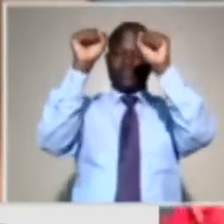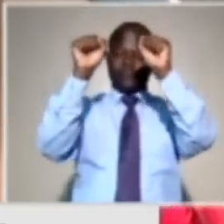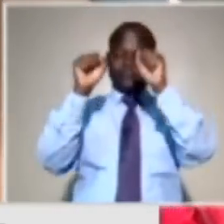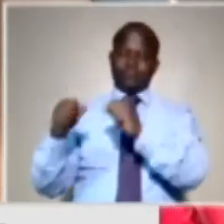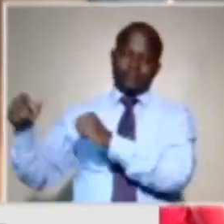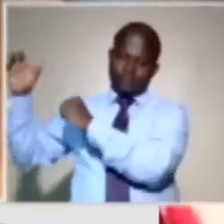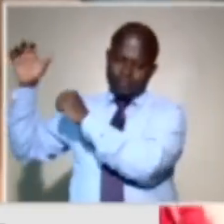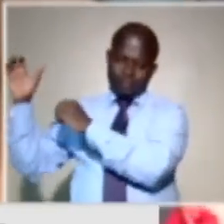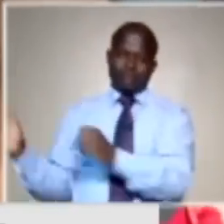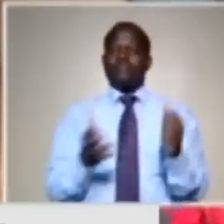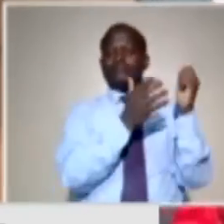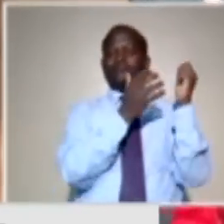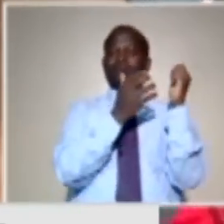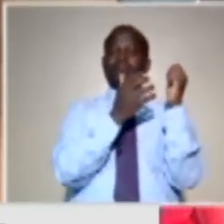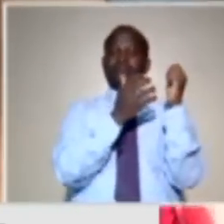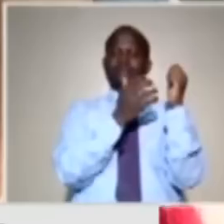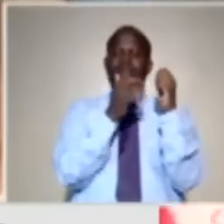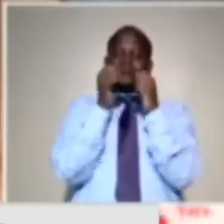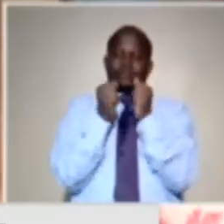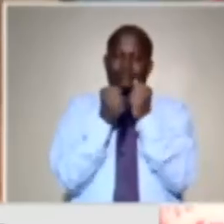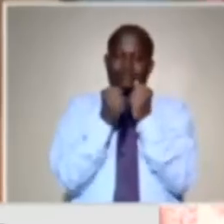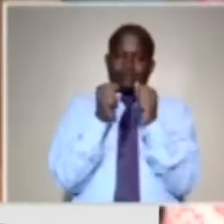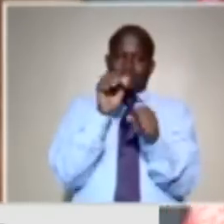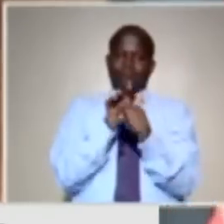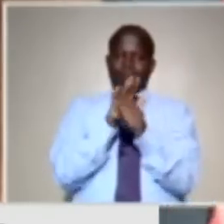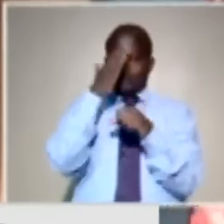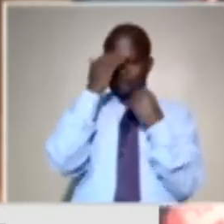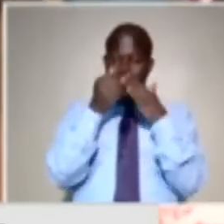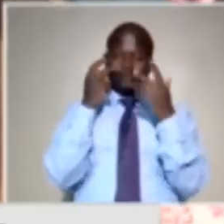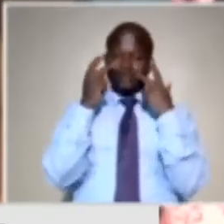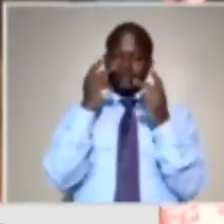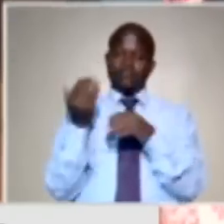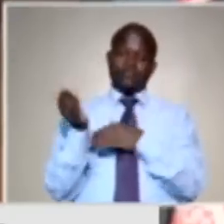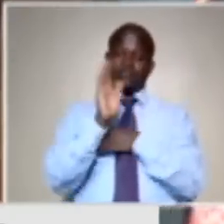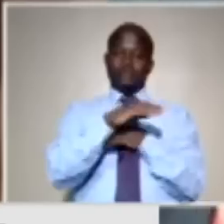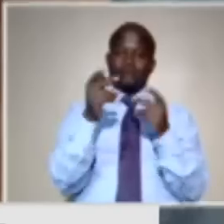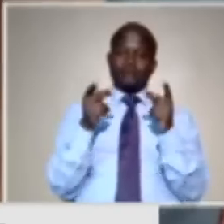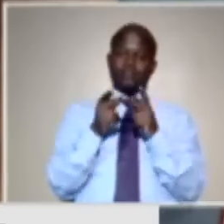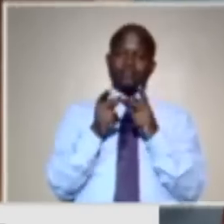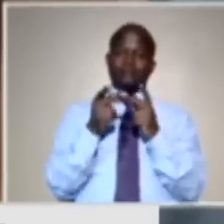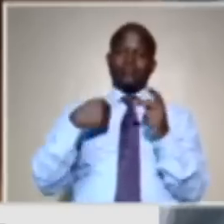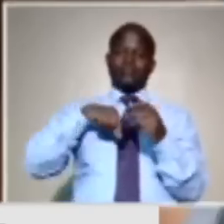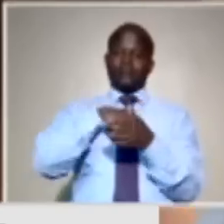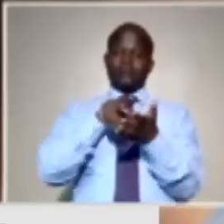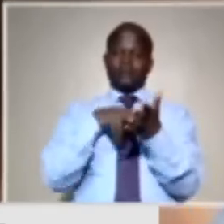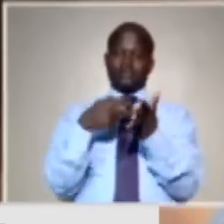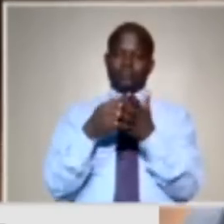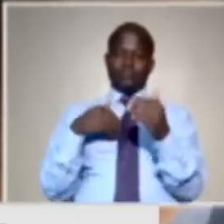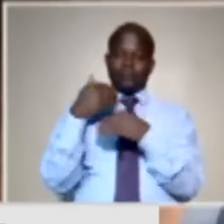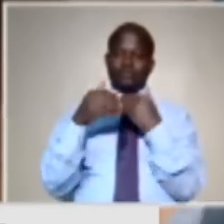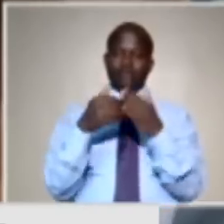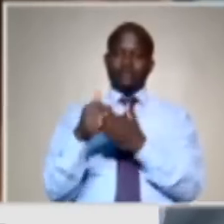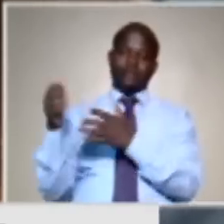umuvumbu uhita uza umukubita rya dirishya yararigundira cyane kugira ngo arebe ko yagaruka ahondi biranga idirishya ubwo naryo